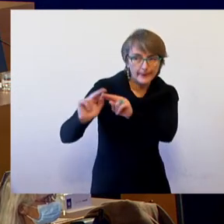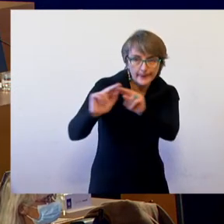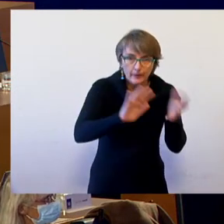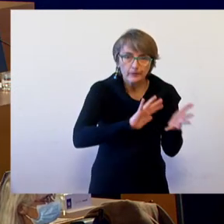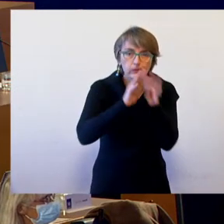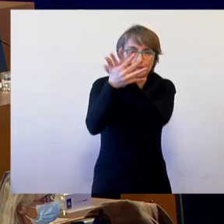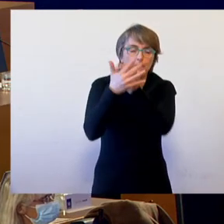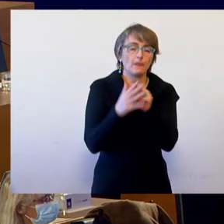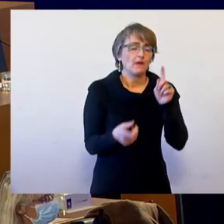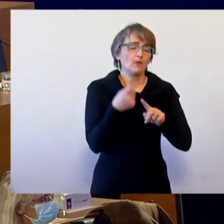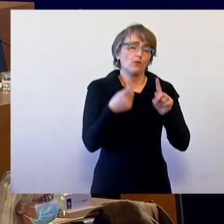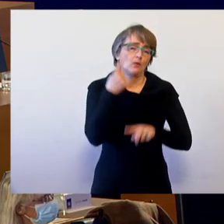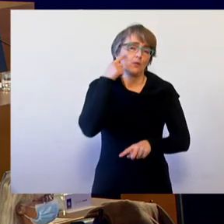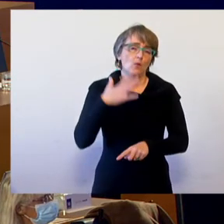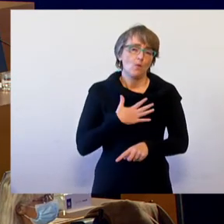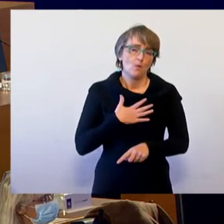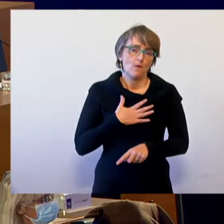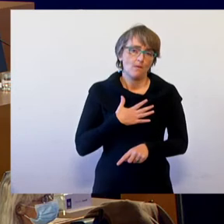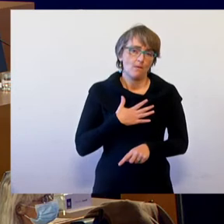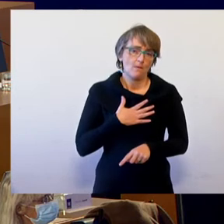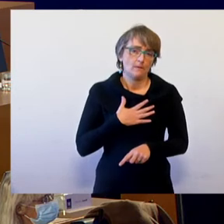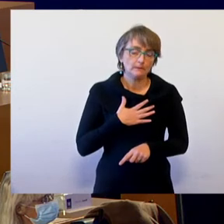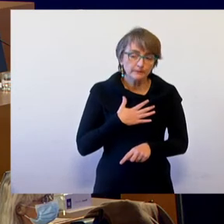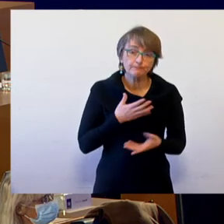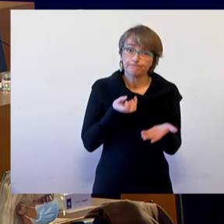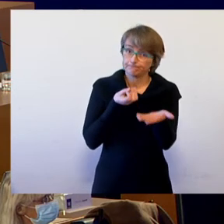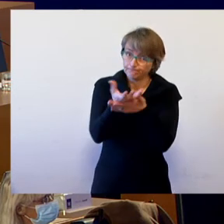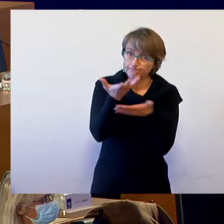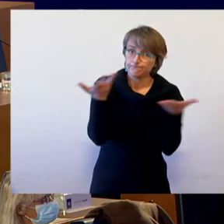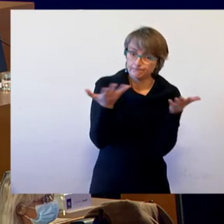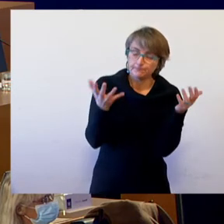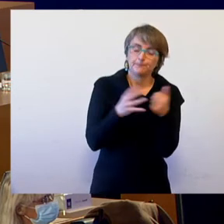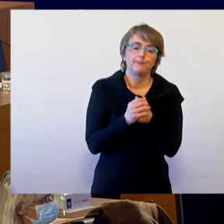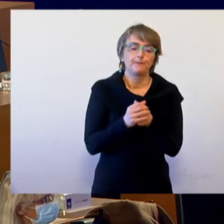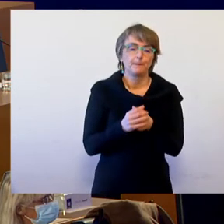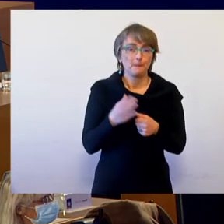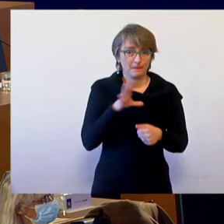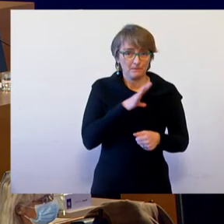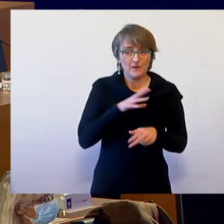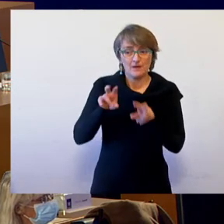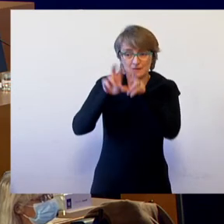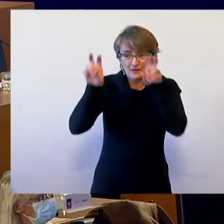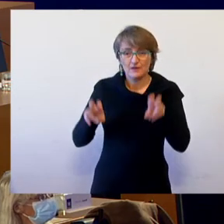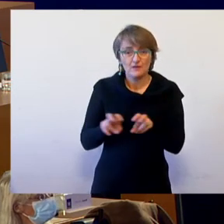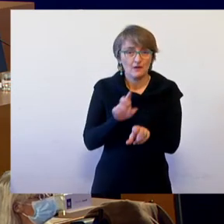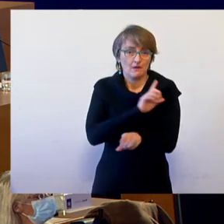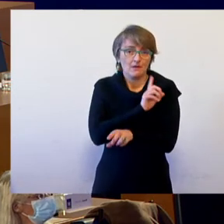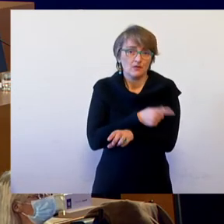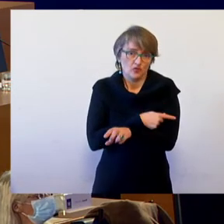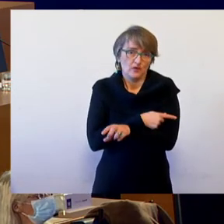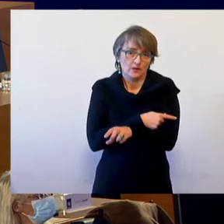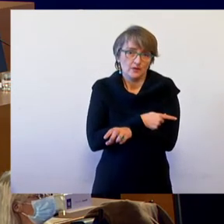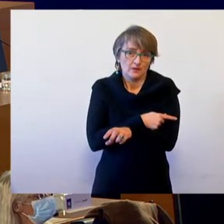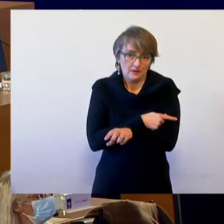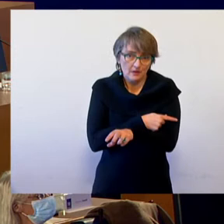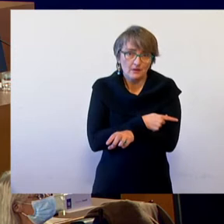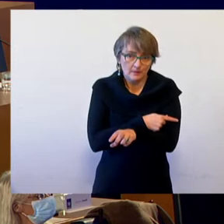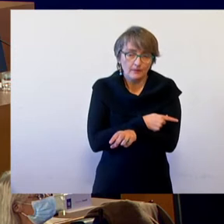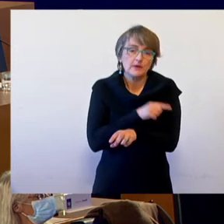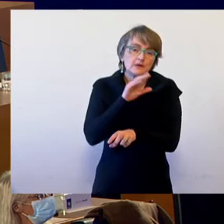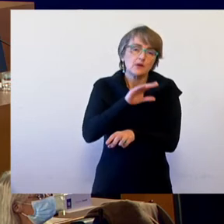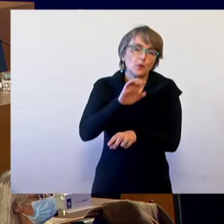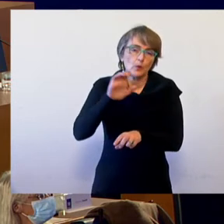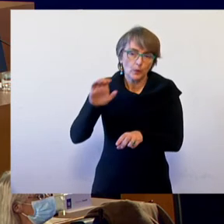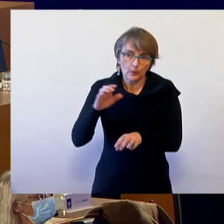important pour moi de vous donner comme information qu'il existe aujourd'hui des certificats d'énergie d'économie d'énergie,